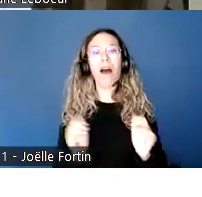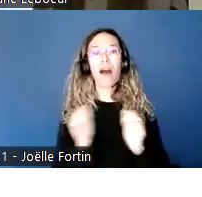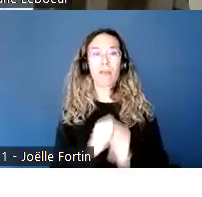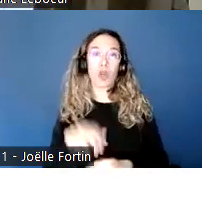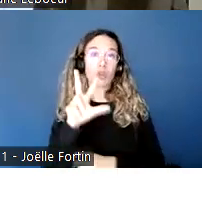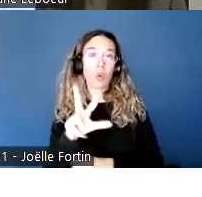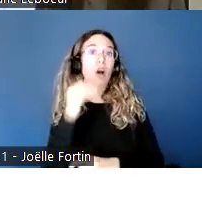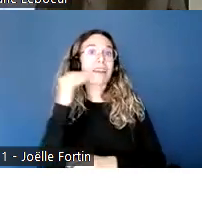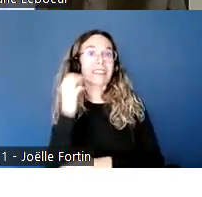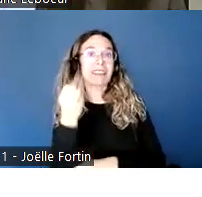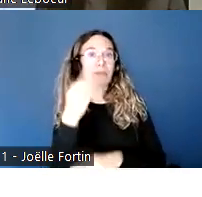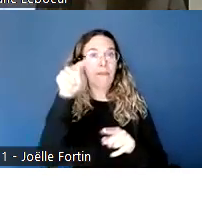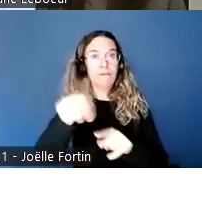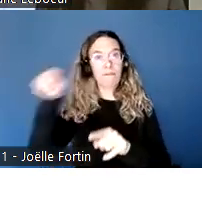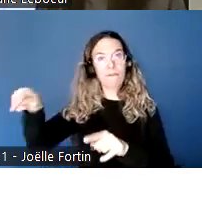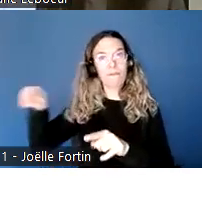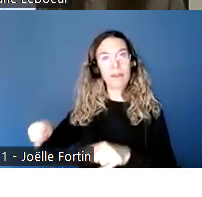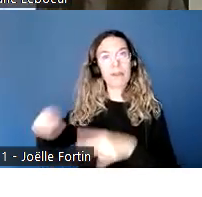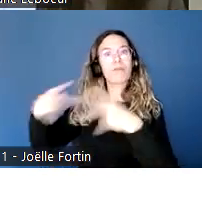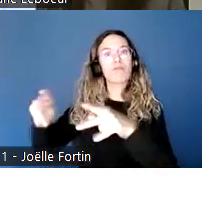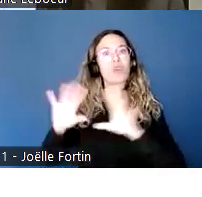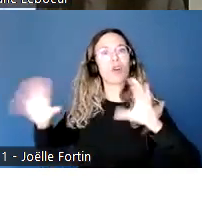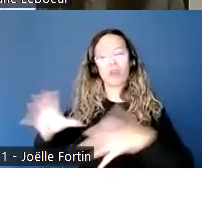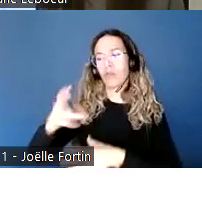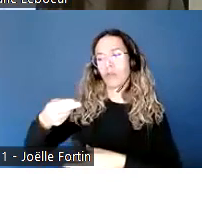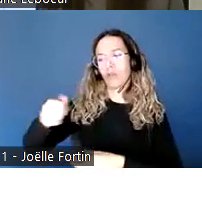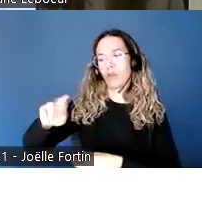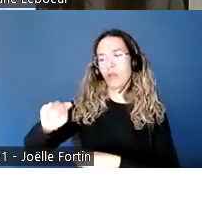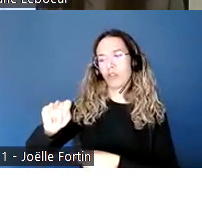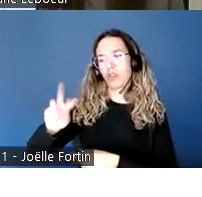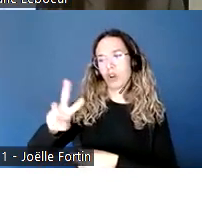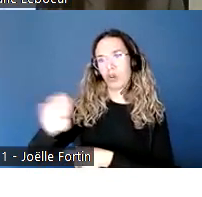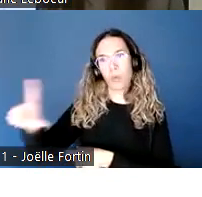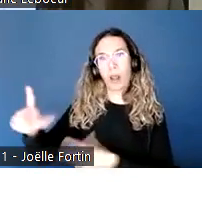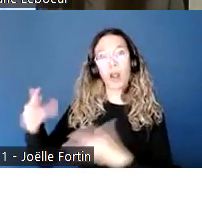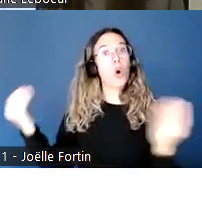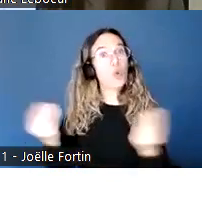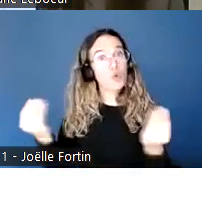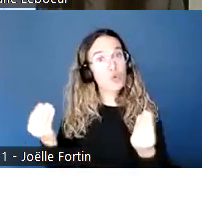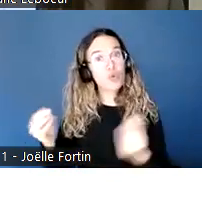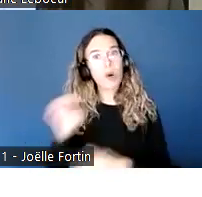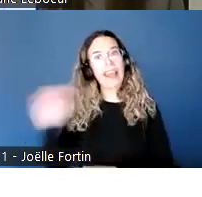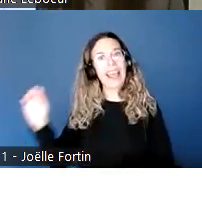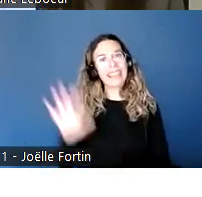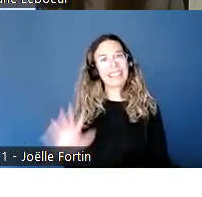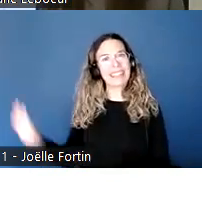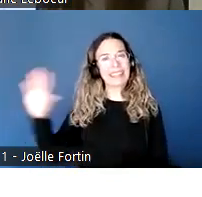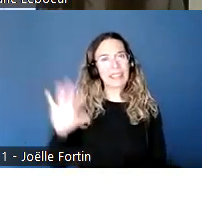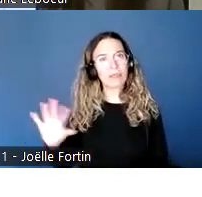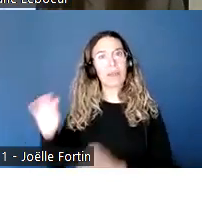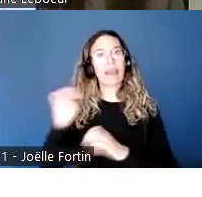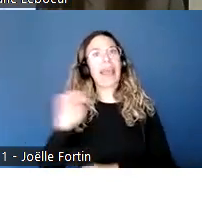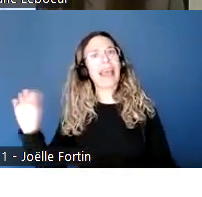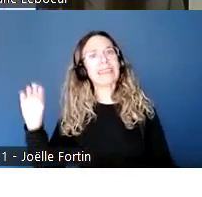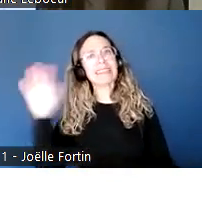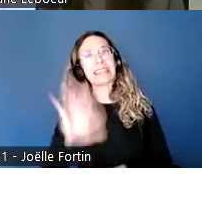3 résidences privées qui appartiennent au consortium Chartwell, tous dans la grande région de l'Estrie, donc l'Estrie